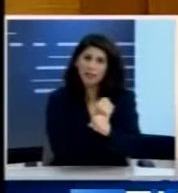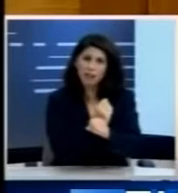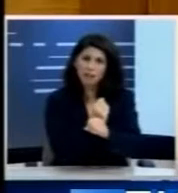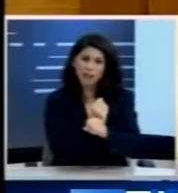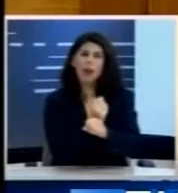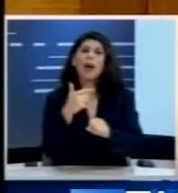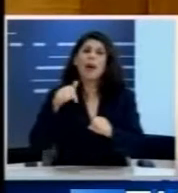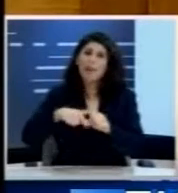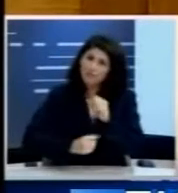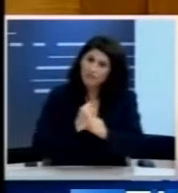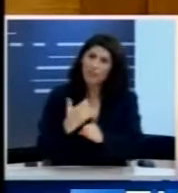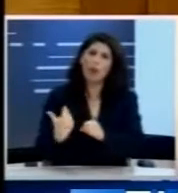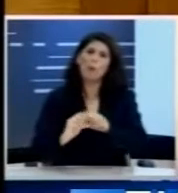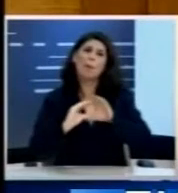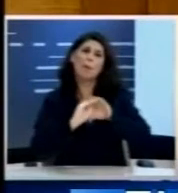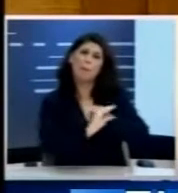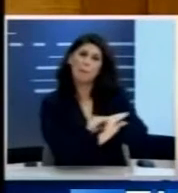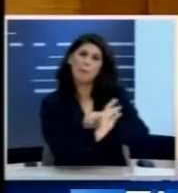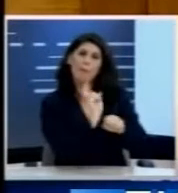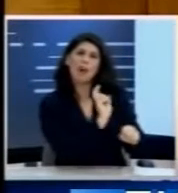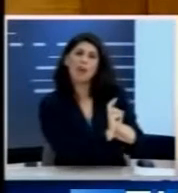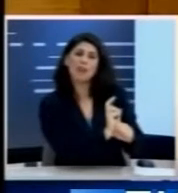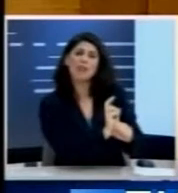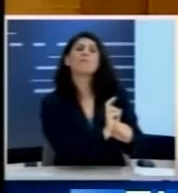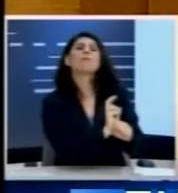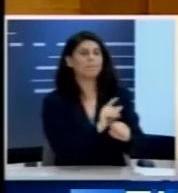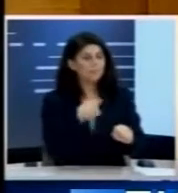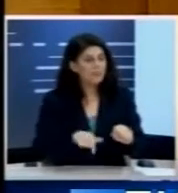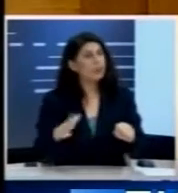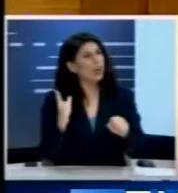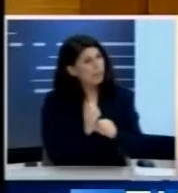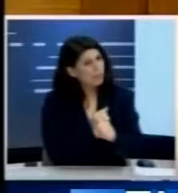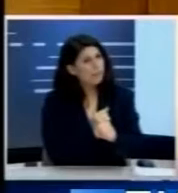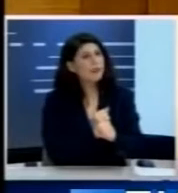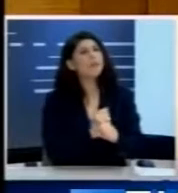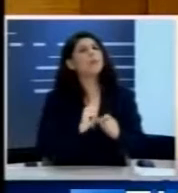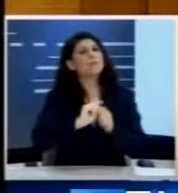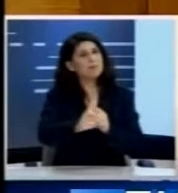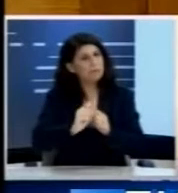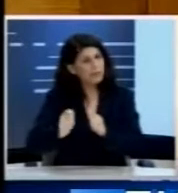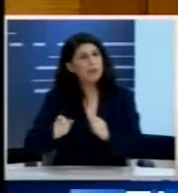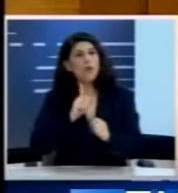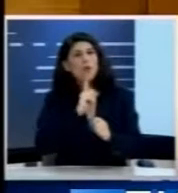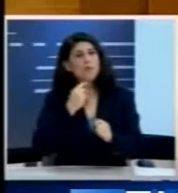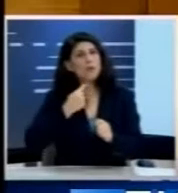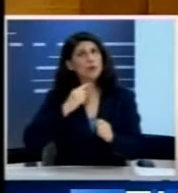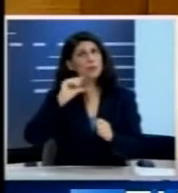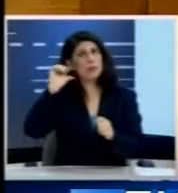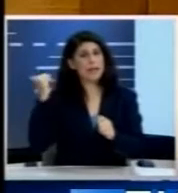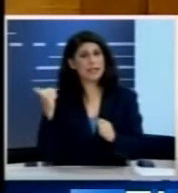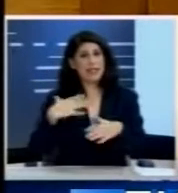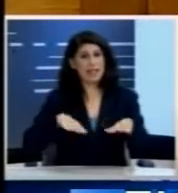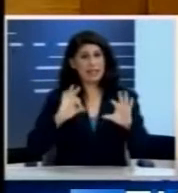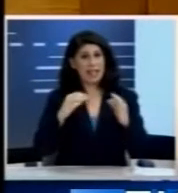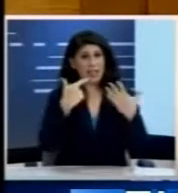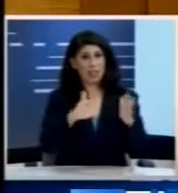φέτος έχουμε τη δυνατότητα και δίνουμε αντίστοιχο με το περσινό ποσό. Αρχικά προβλέπεται το